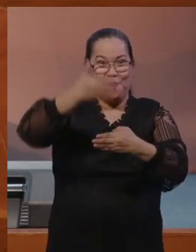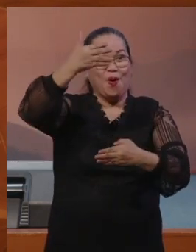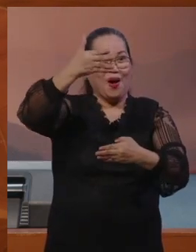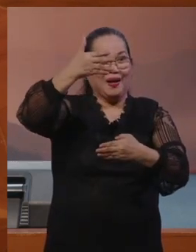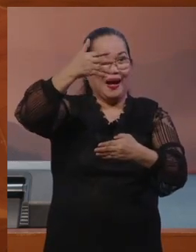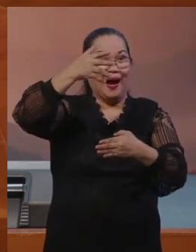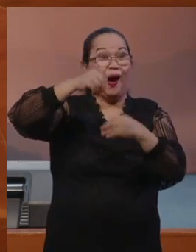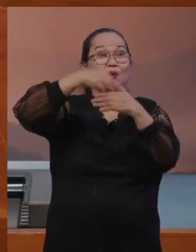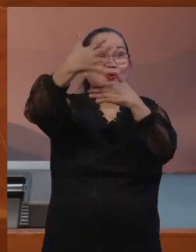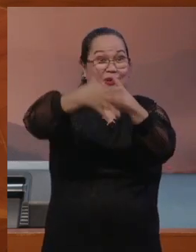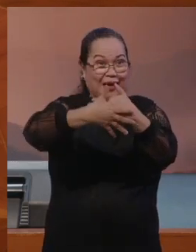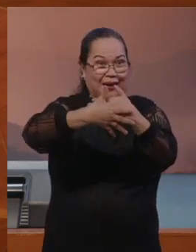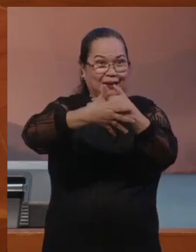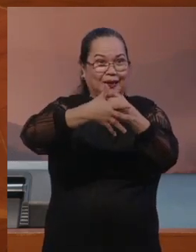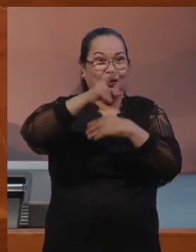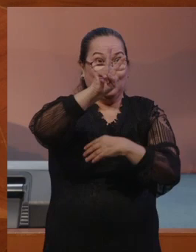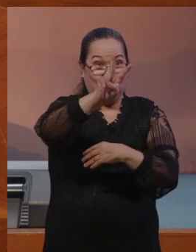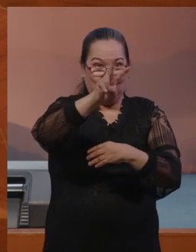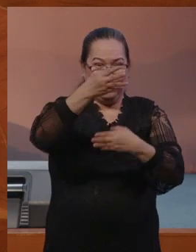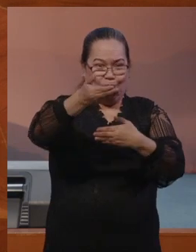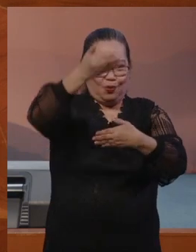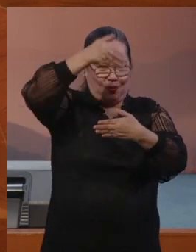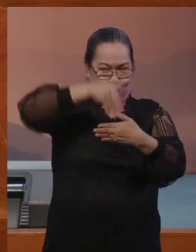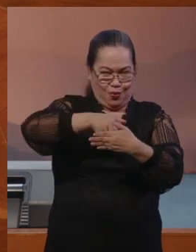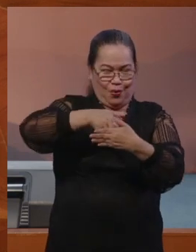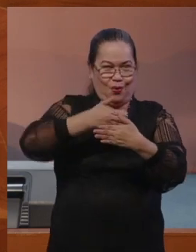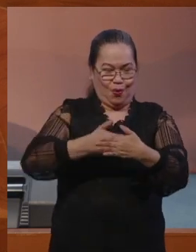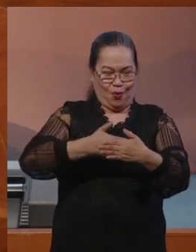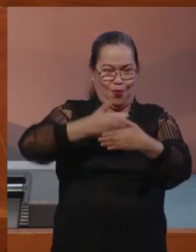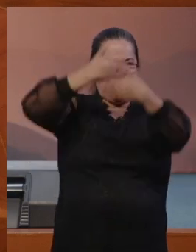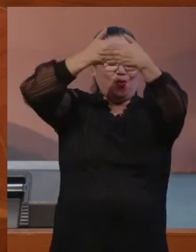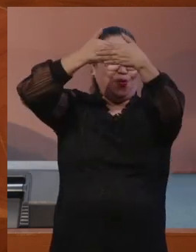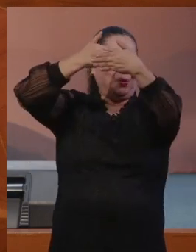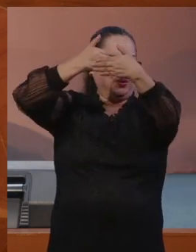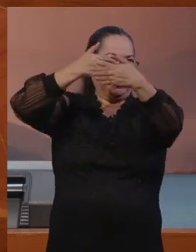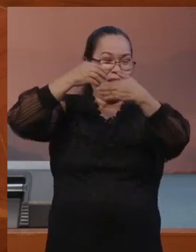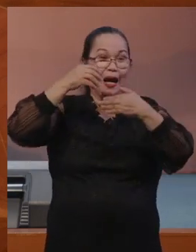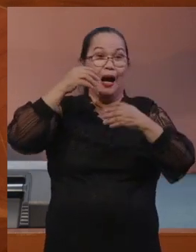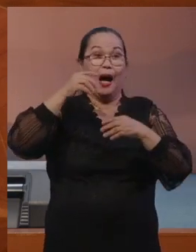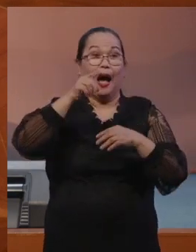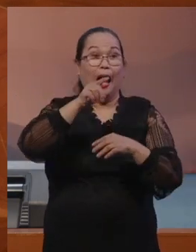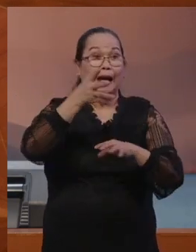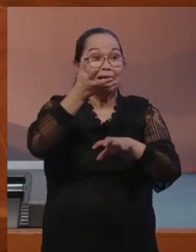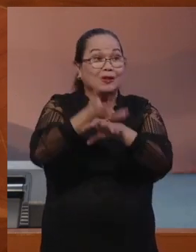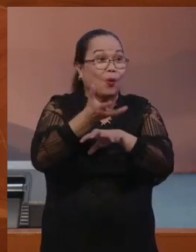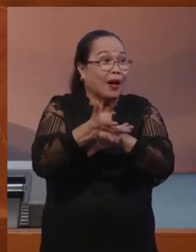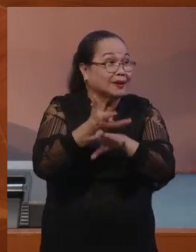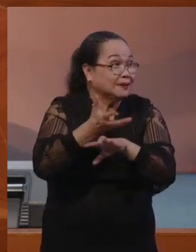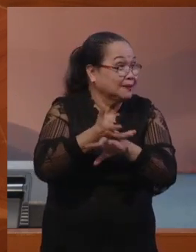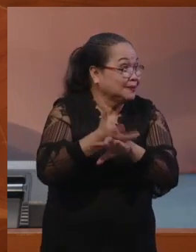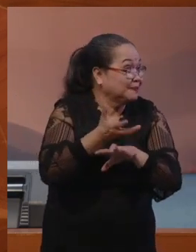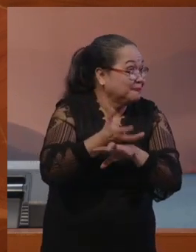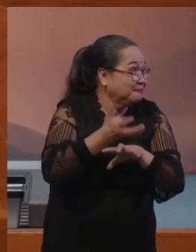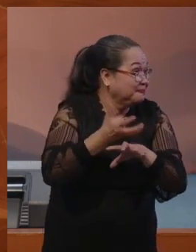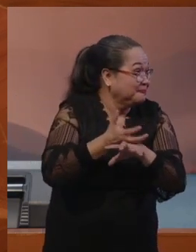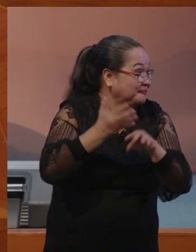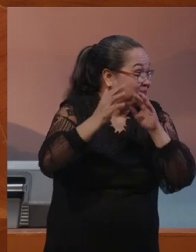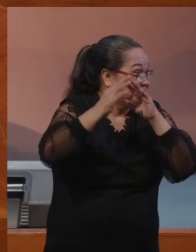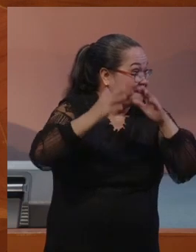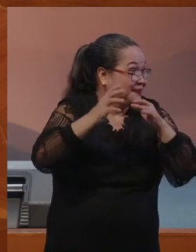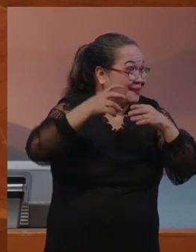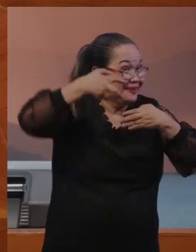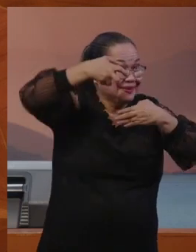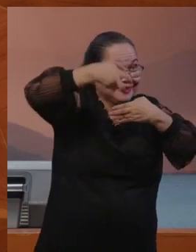outside, isang wall sa inside. Ang kanyang bahay po ay squatter po siya eh. Nakastraddle